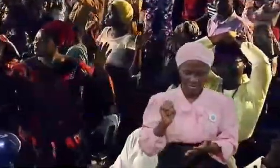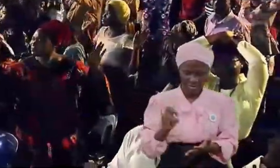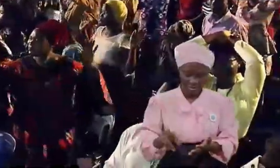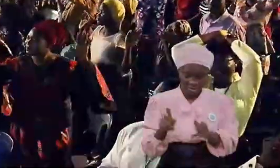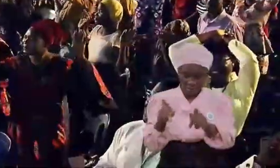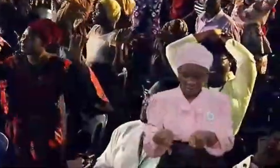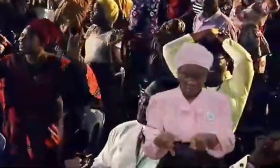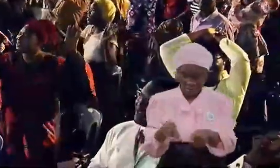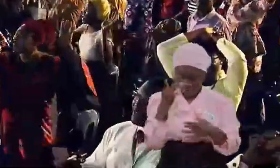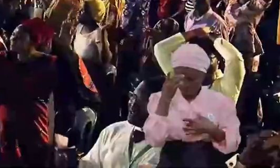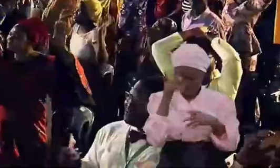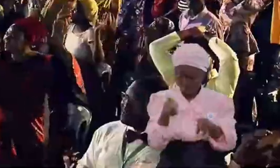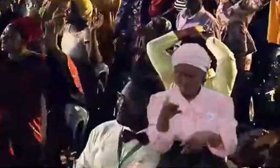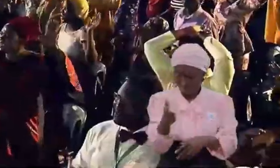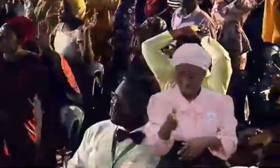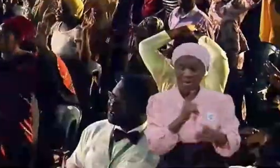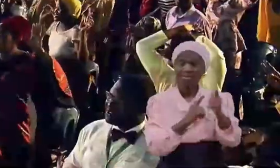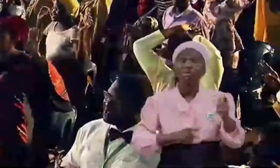votre cancer est guéri.